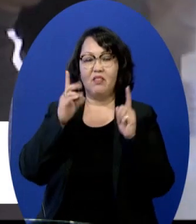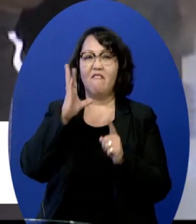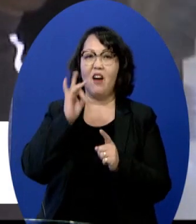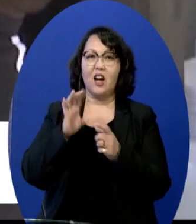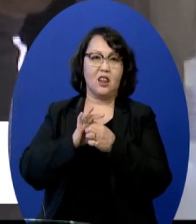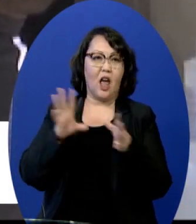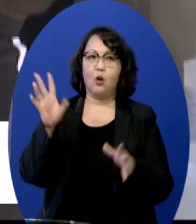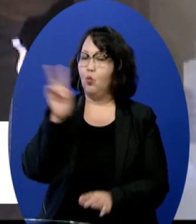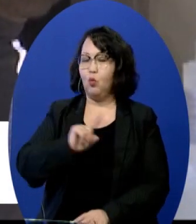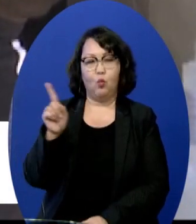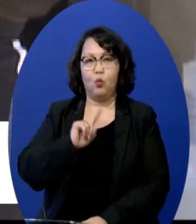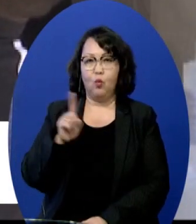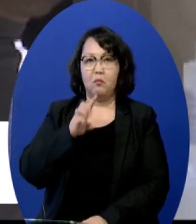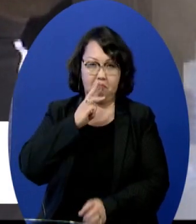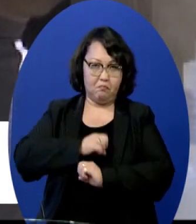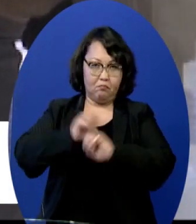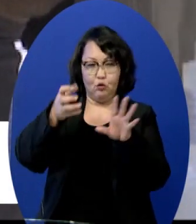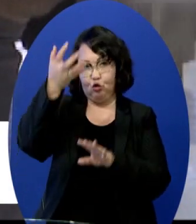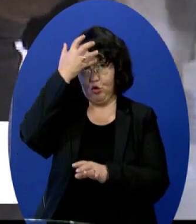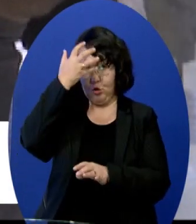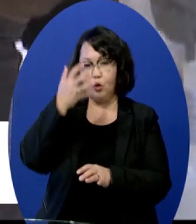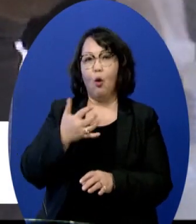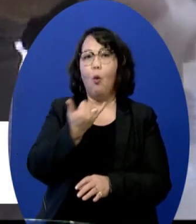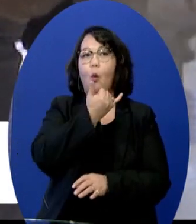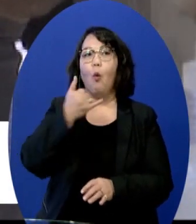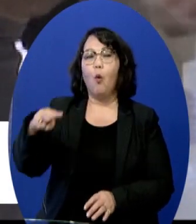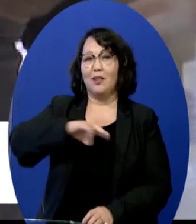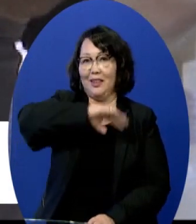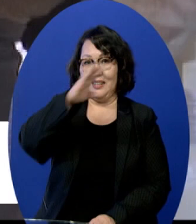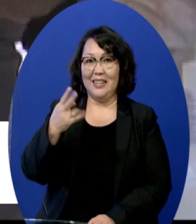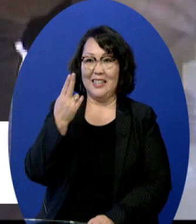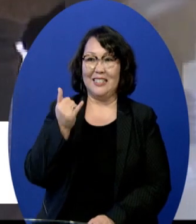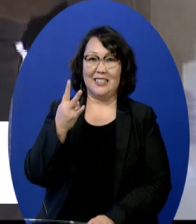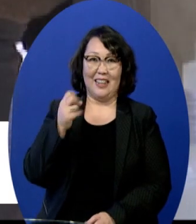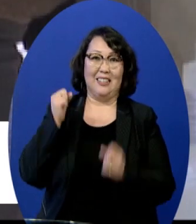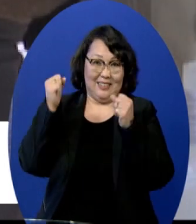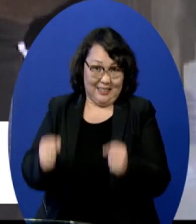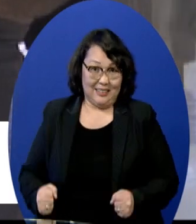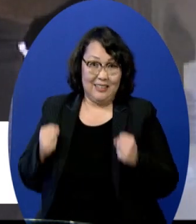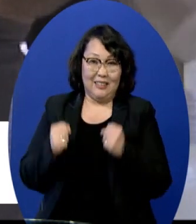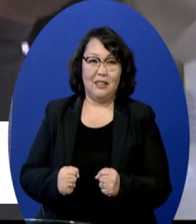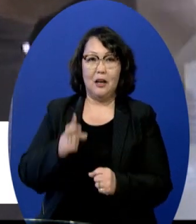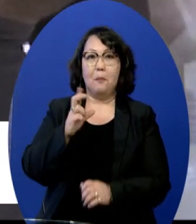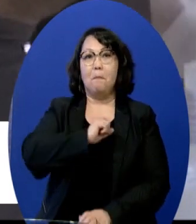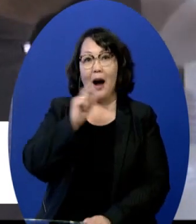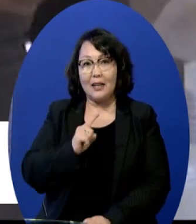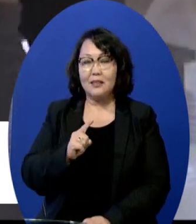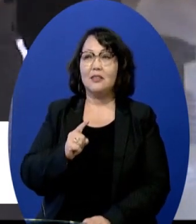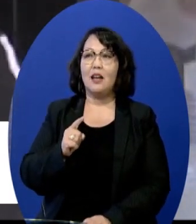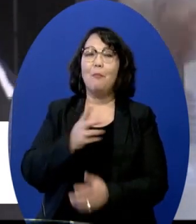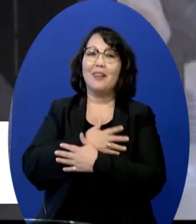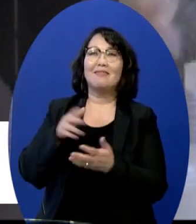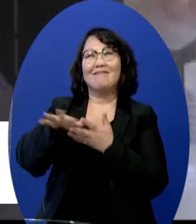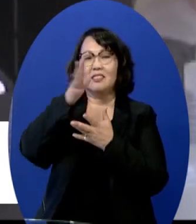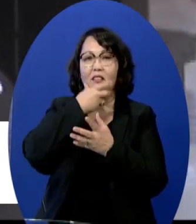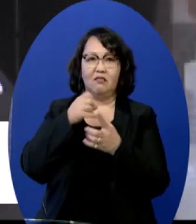гэдгийг мэдгдэж байна. Түнчлэн төв засгийн газар уулын цанын баазуудыг нээхгүй байхаар шийдвэрлэсэн нь олон хүний гонсойлгосон байна. За бүс